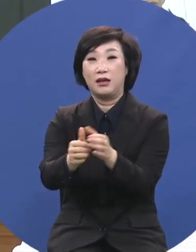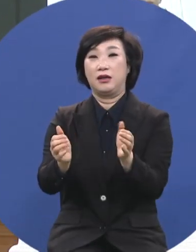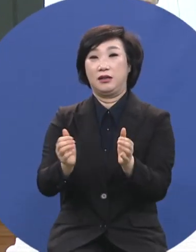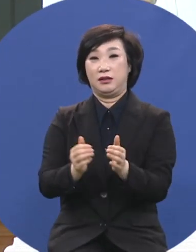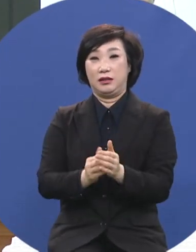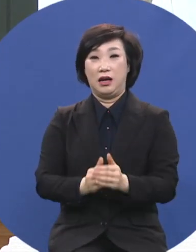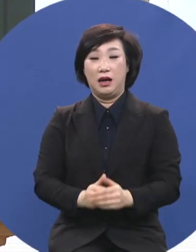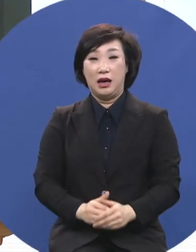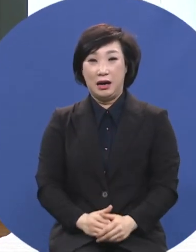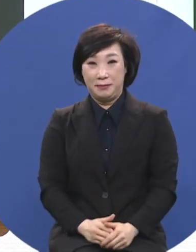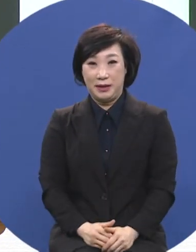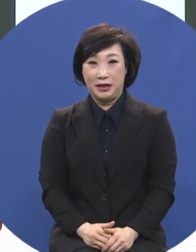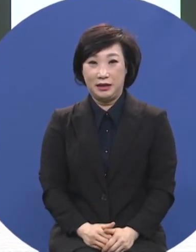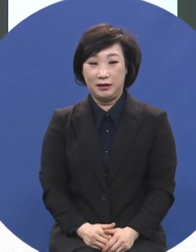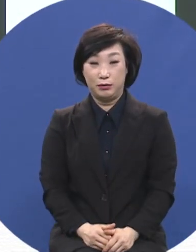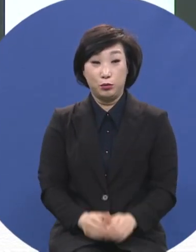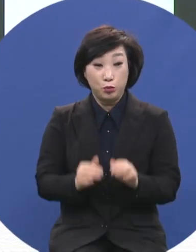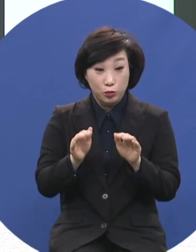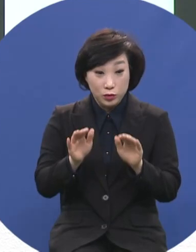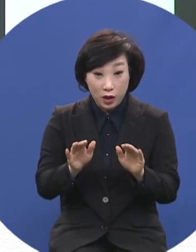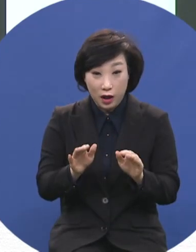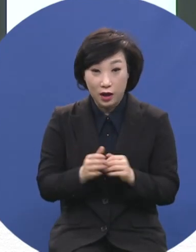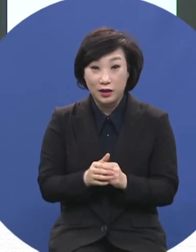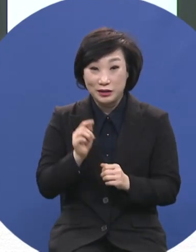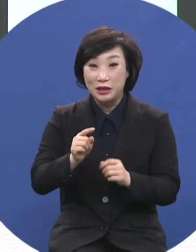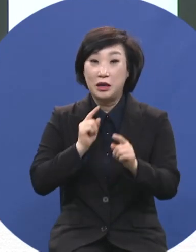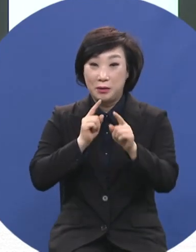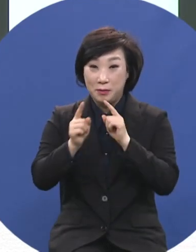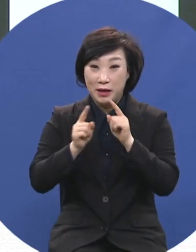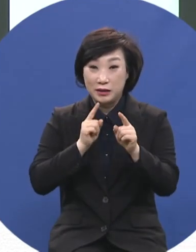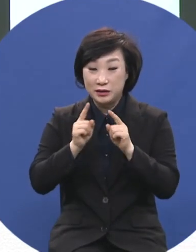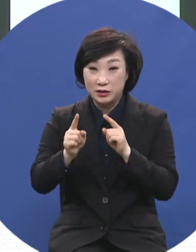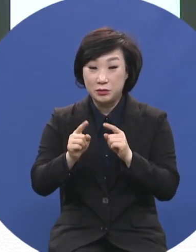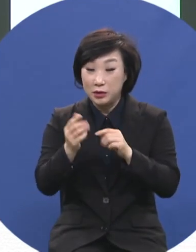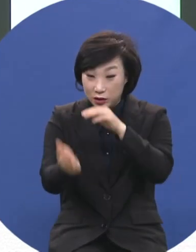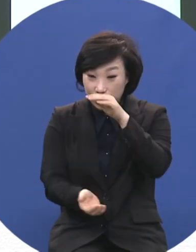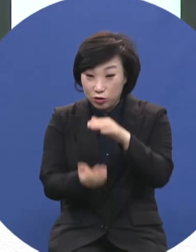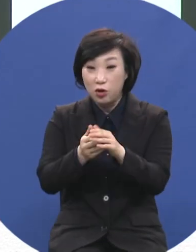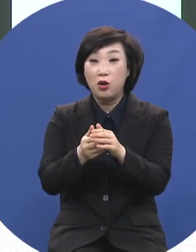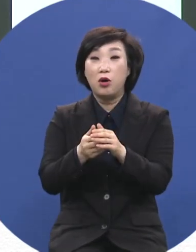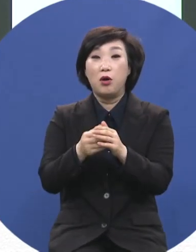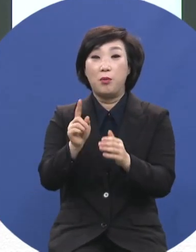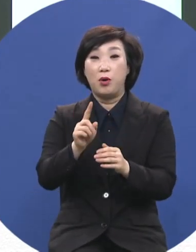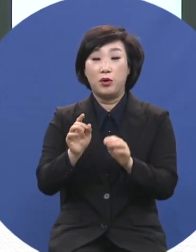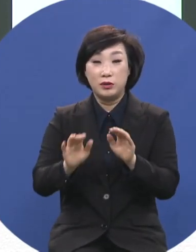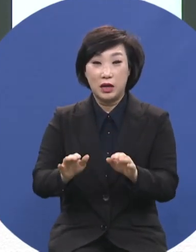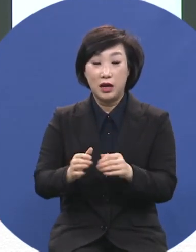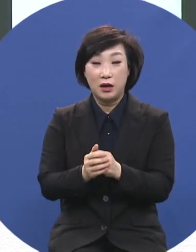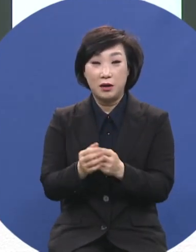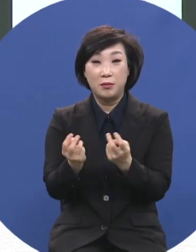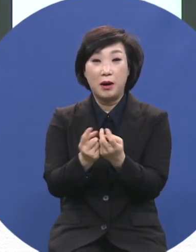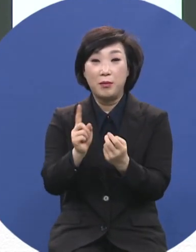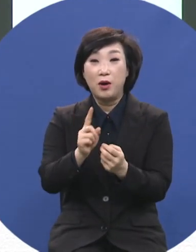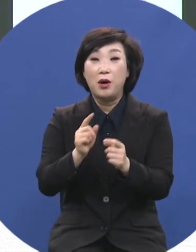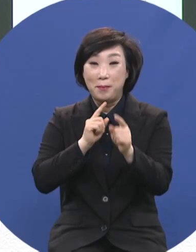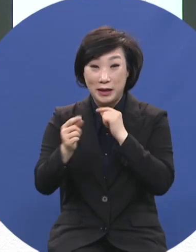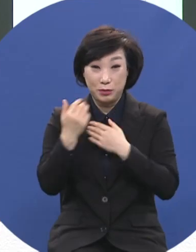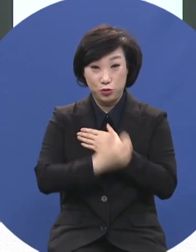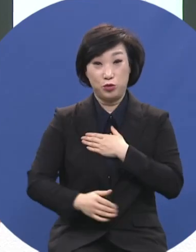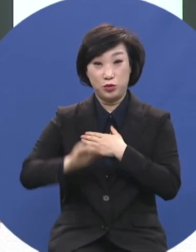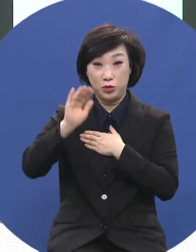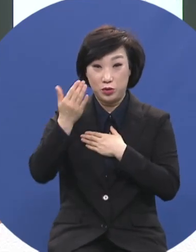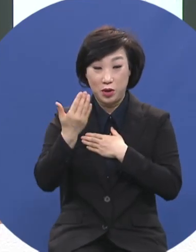담당시키셨도다. 자, 이 말씀을 이루려면 그 말씀이 육신이